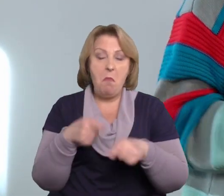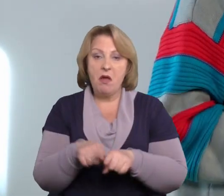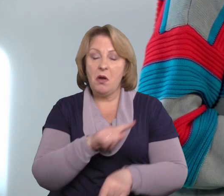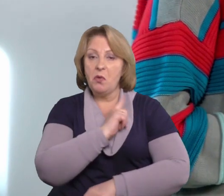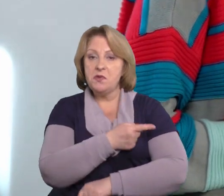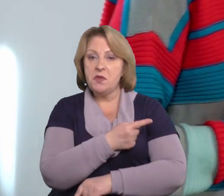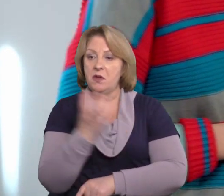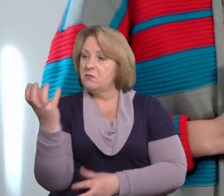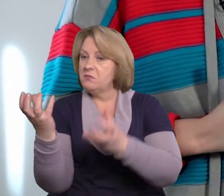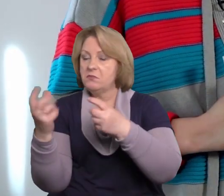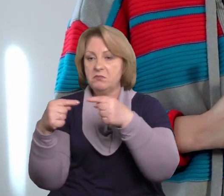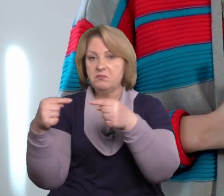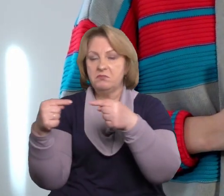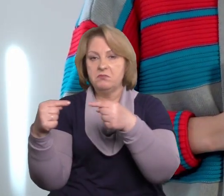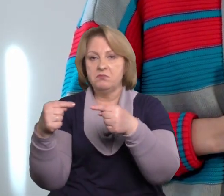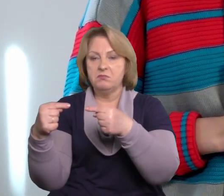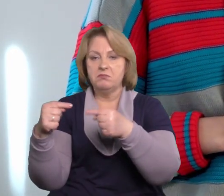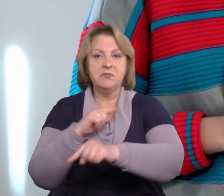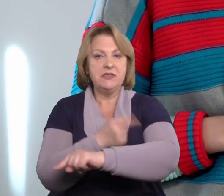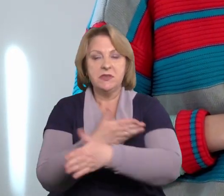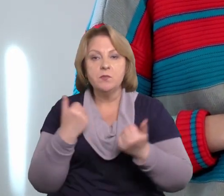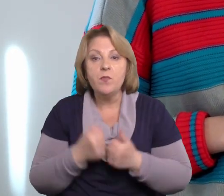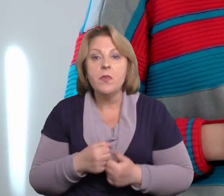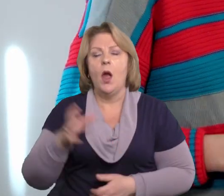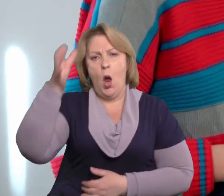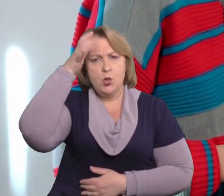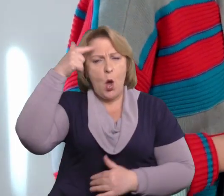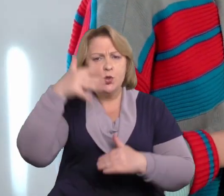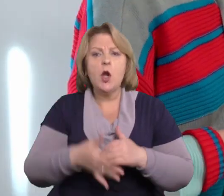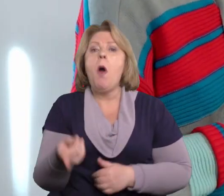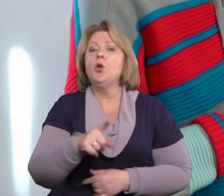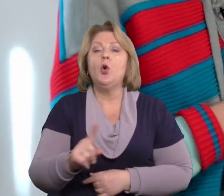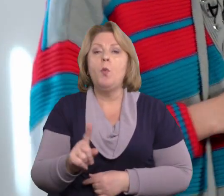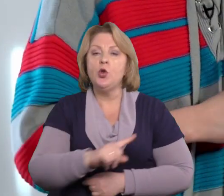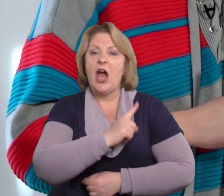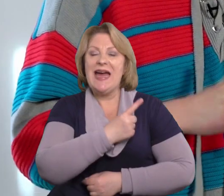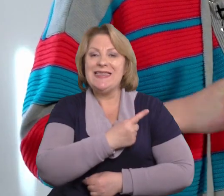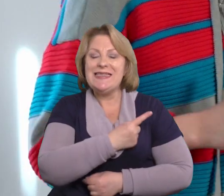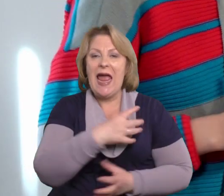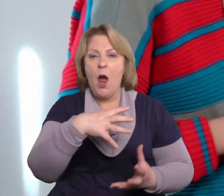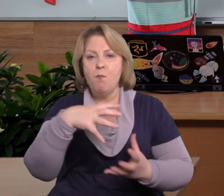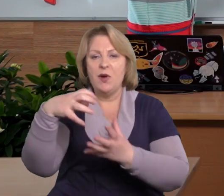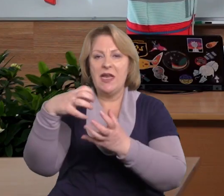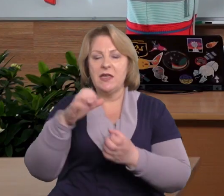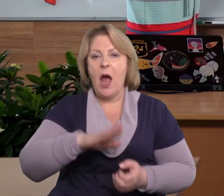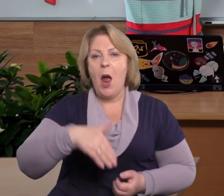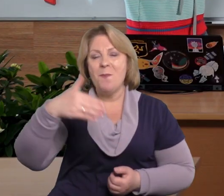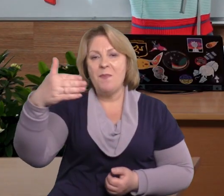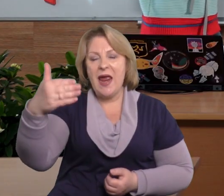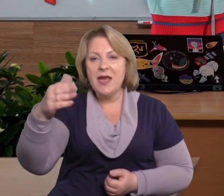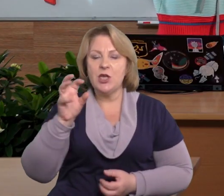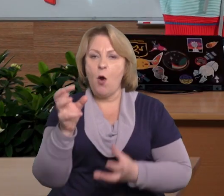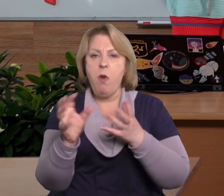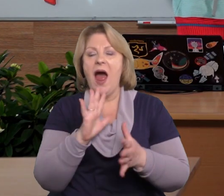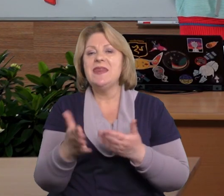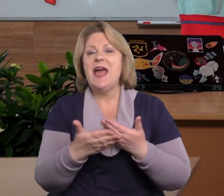сили. І тоді Ньютон зрозумів, що, напевно, тому, що сила притягання між об'єктами залежить не